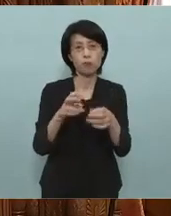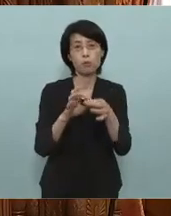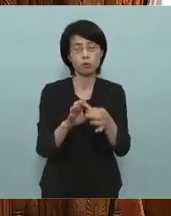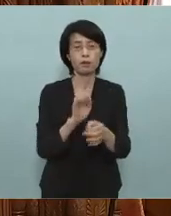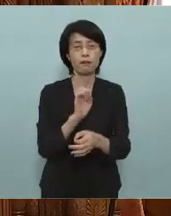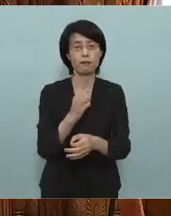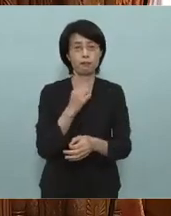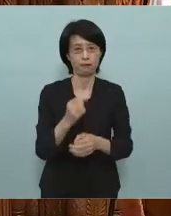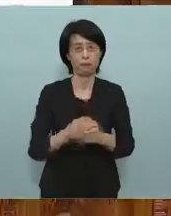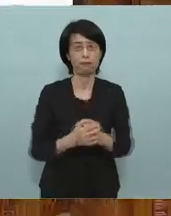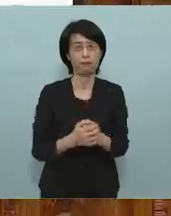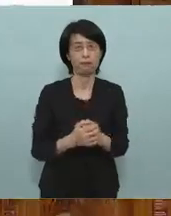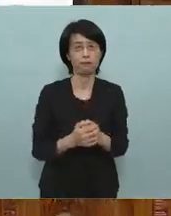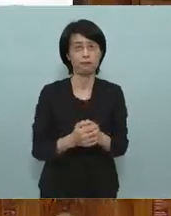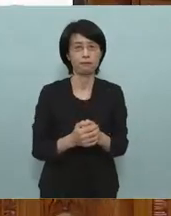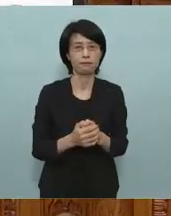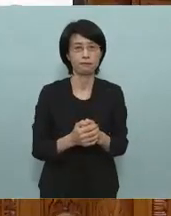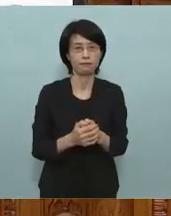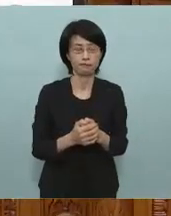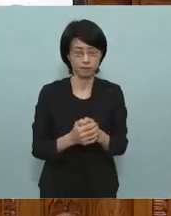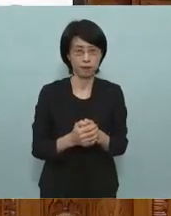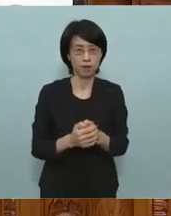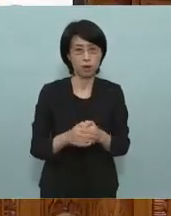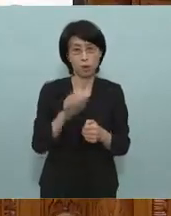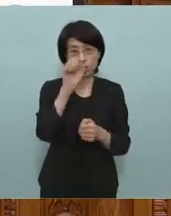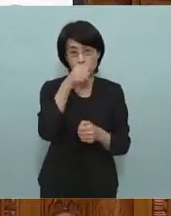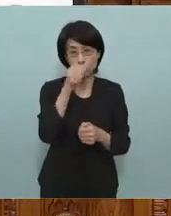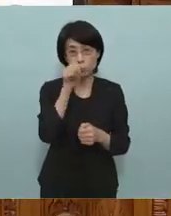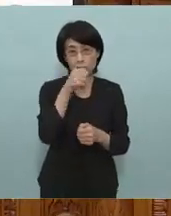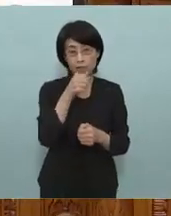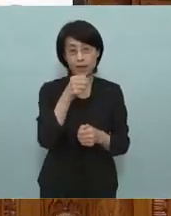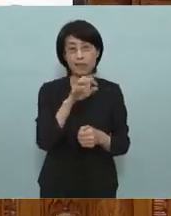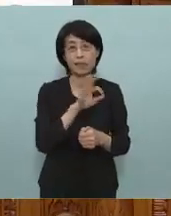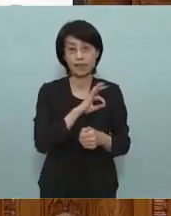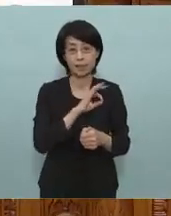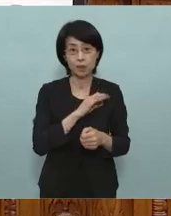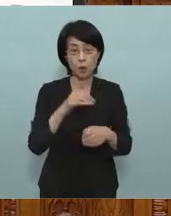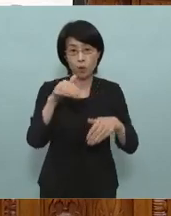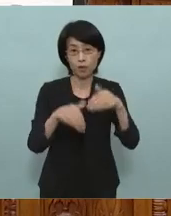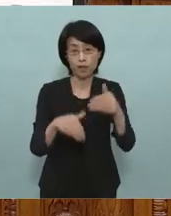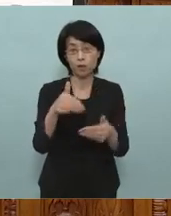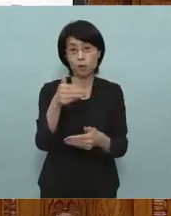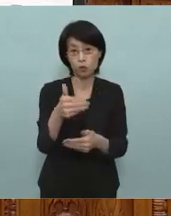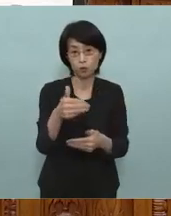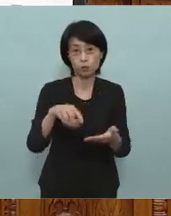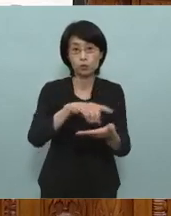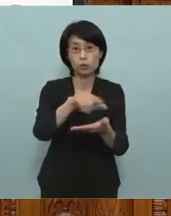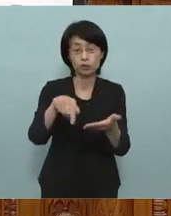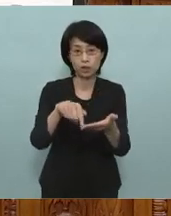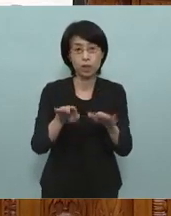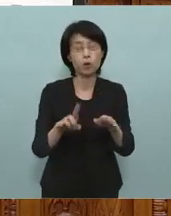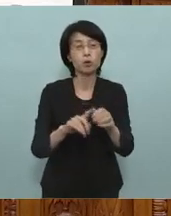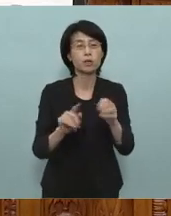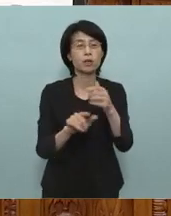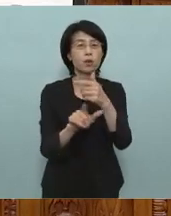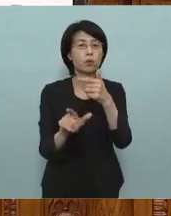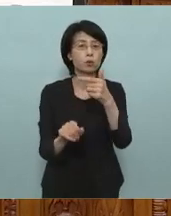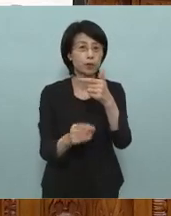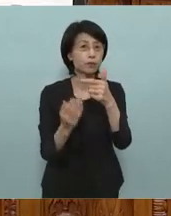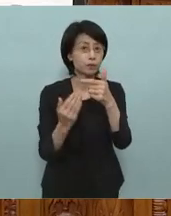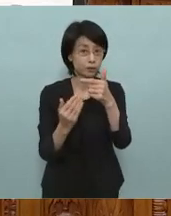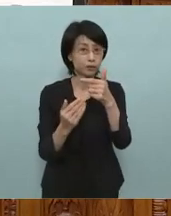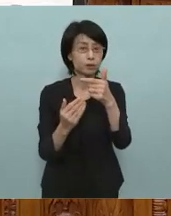て申し上げます衆議院議員の選挙区について本年6月を衆議院